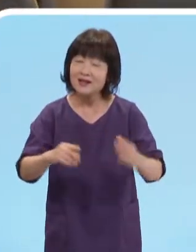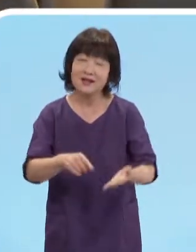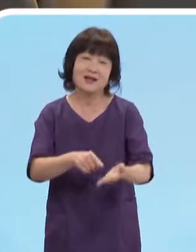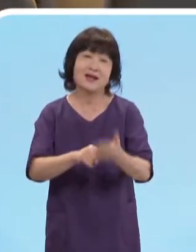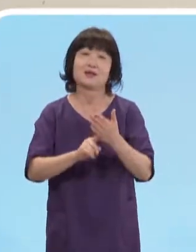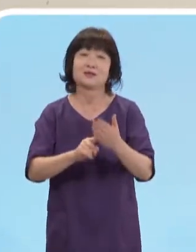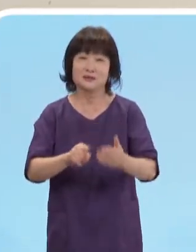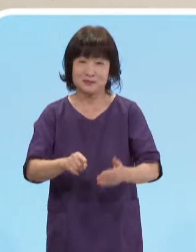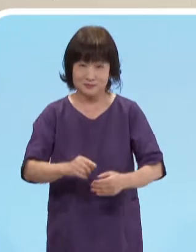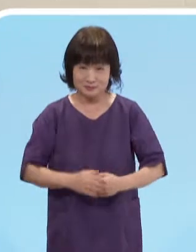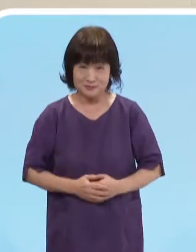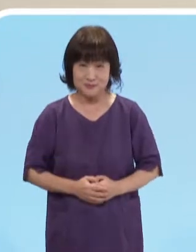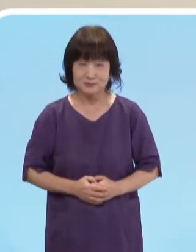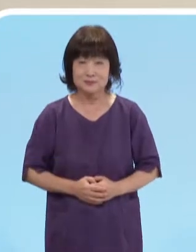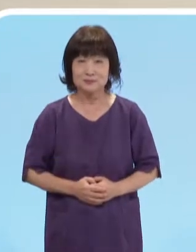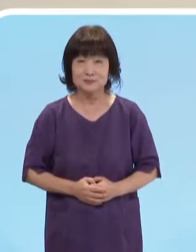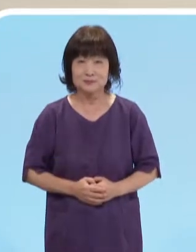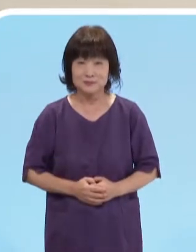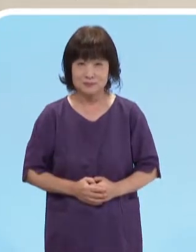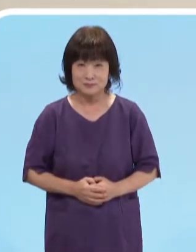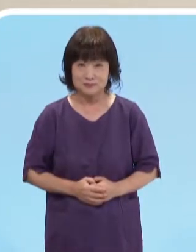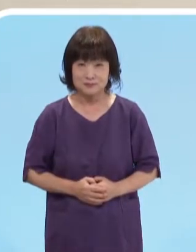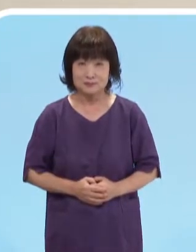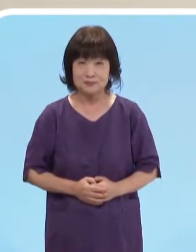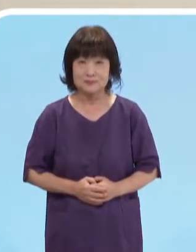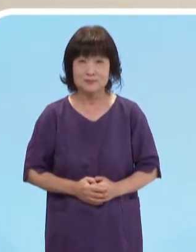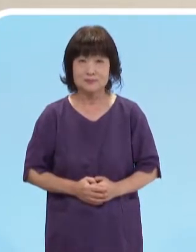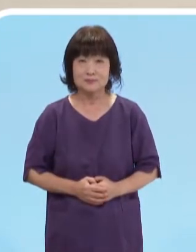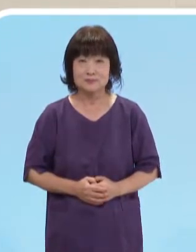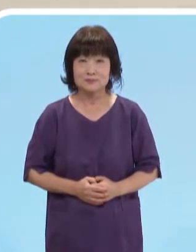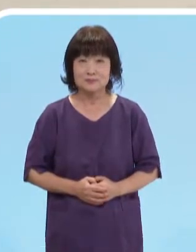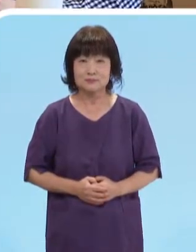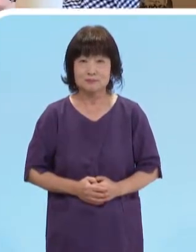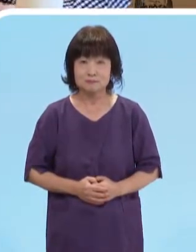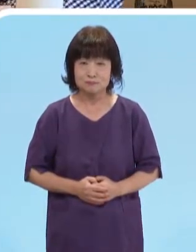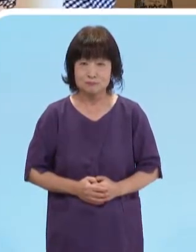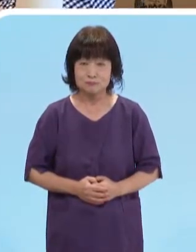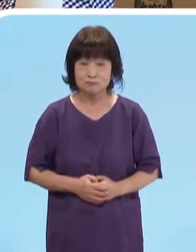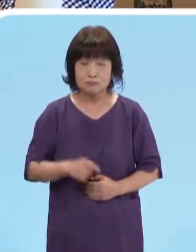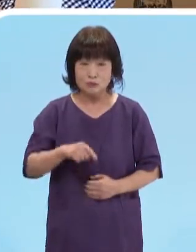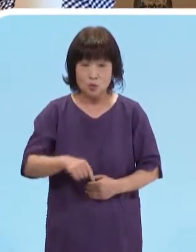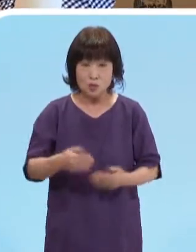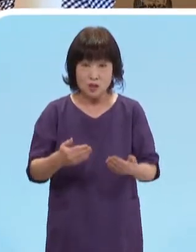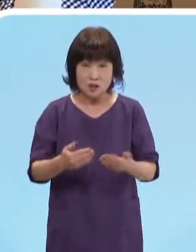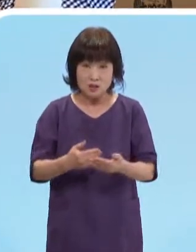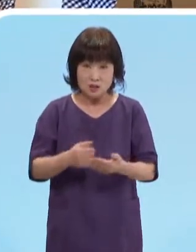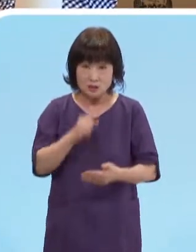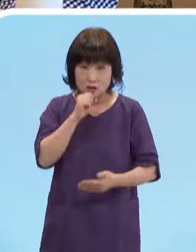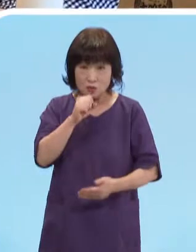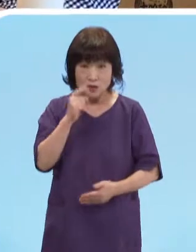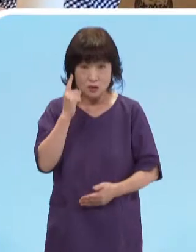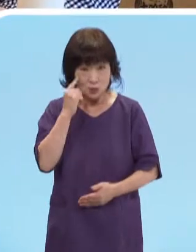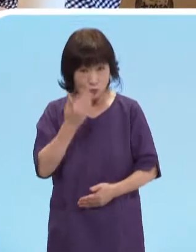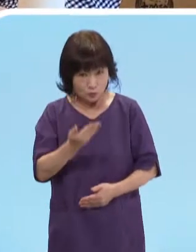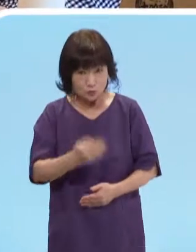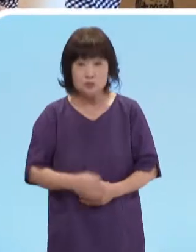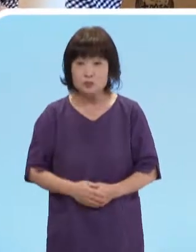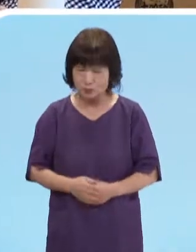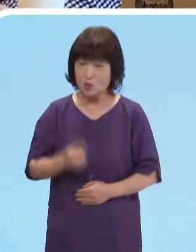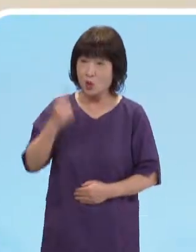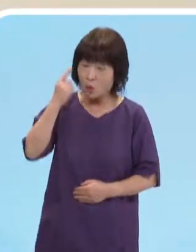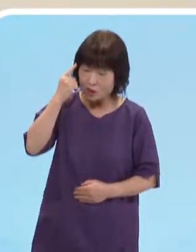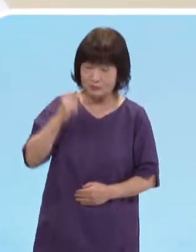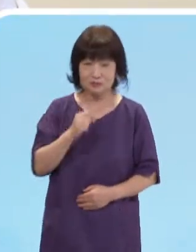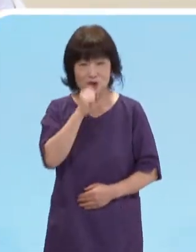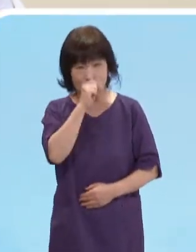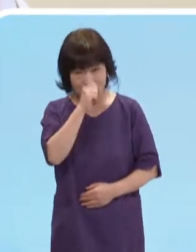しさやら、そういったのが表されてる。 実際ここで働いてよかったなと思う？ 思